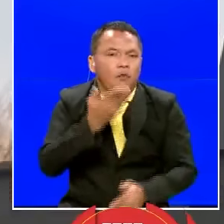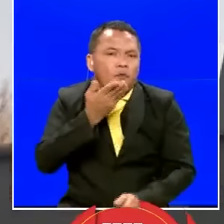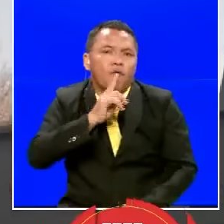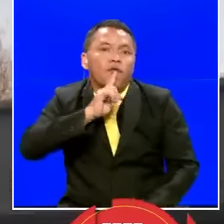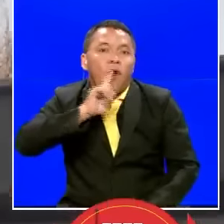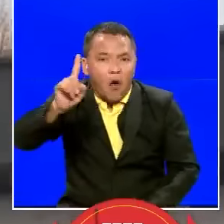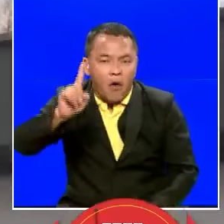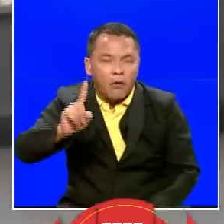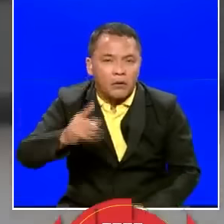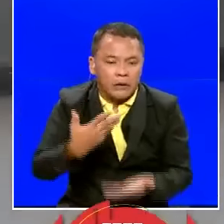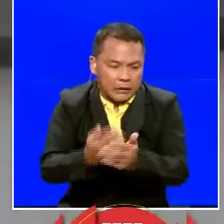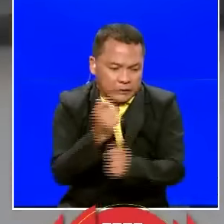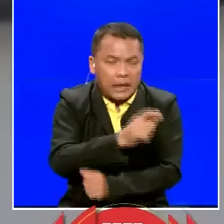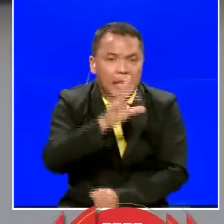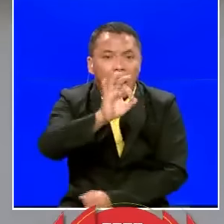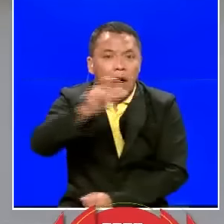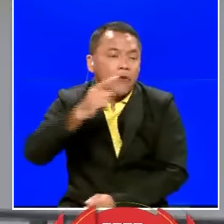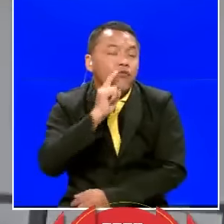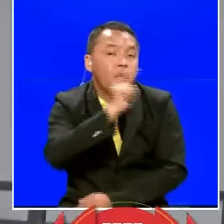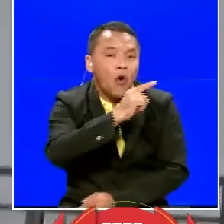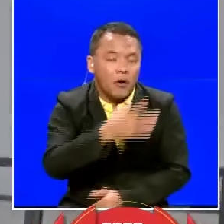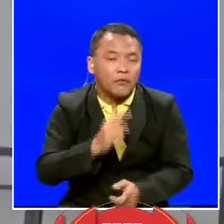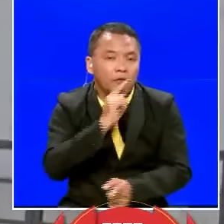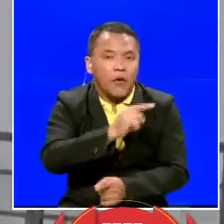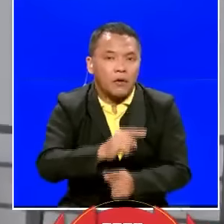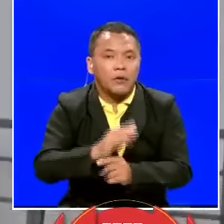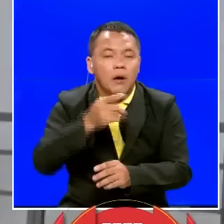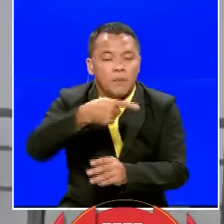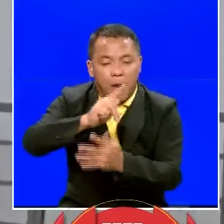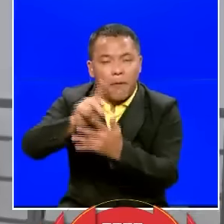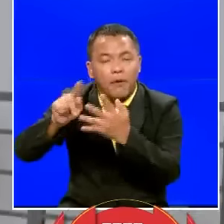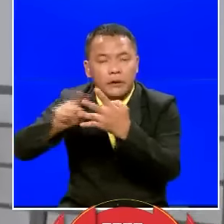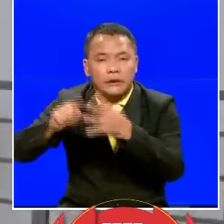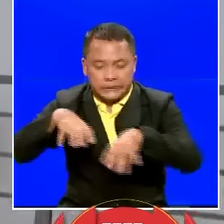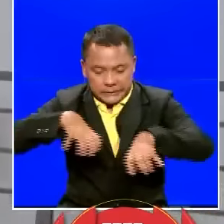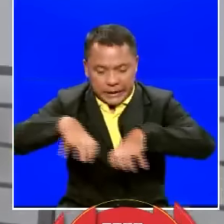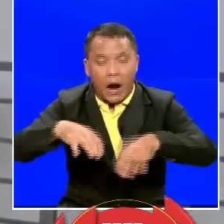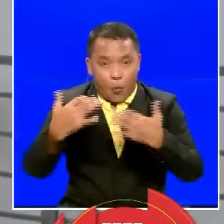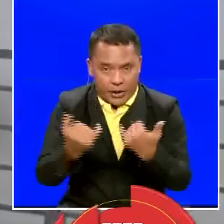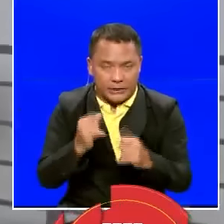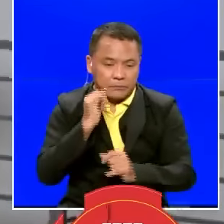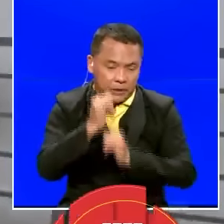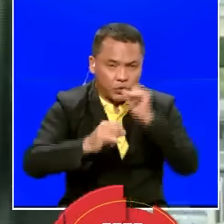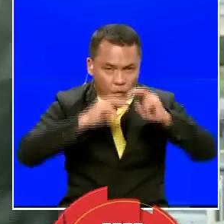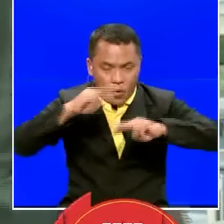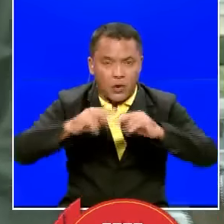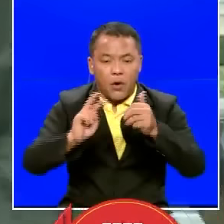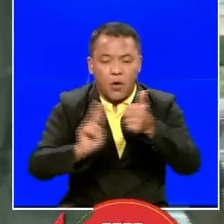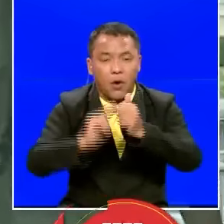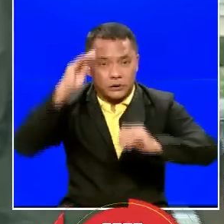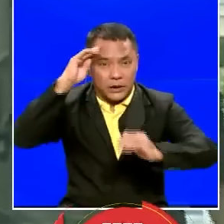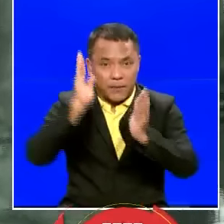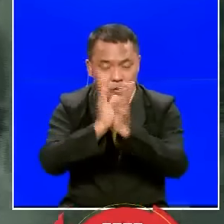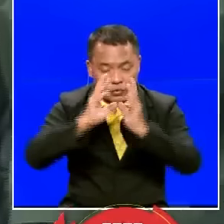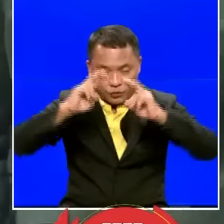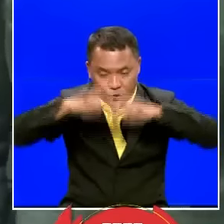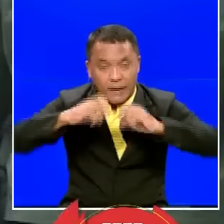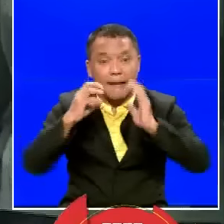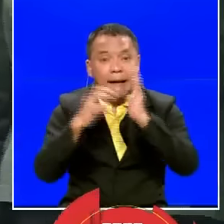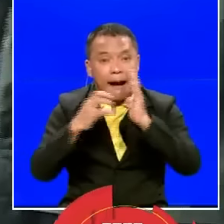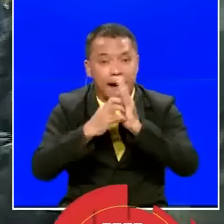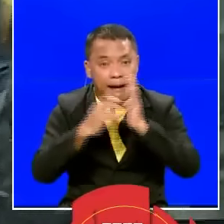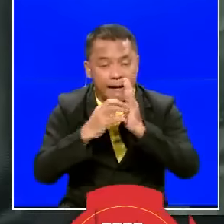เรียนสิครับเพจ่ายไป 9ล้านแล้วนี่มาร้องเรียนกับ 4ปก็เลยมีปฏิบัติการในวันนี้ท่านรองผู้บัญชาการตำรวจสอบสวนกลางนะครับพล.